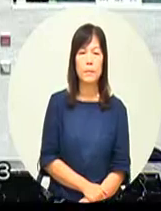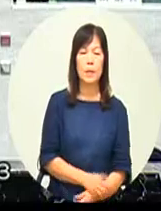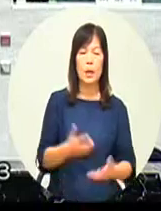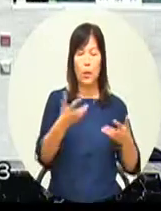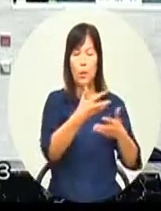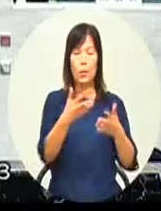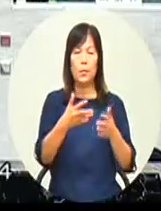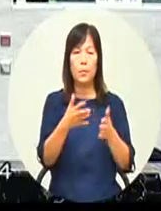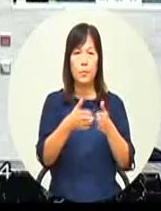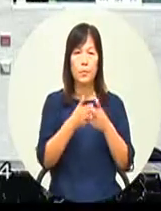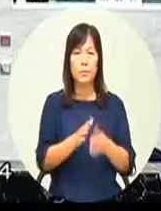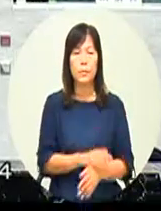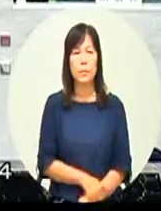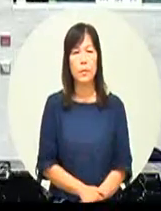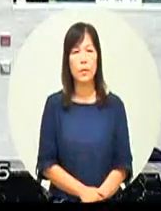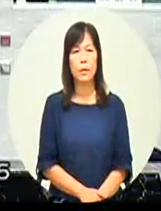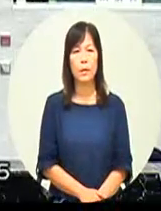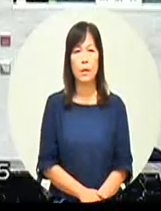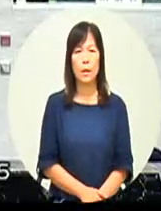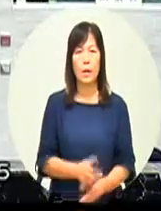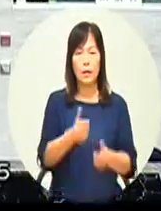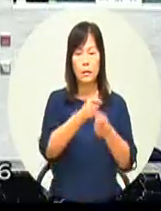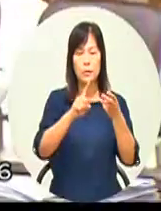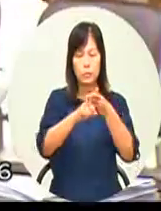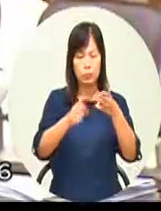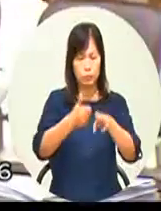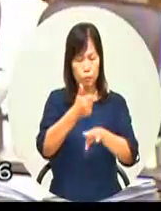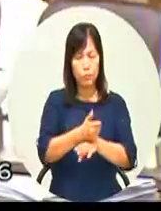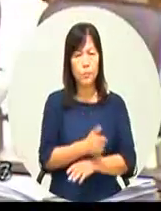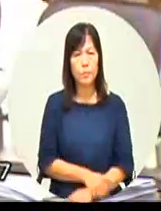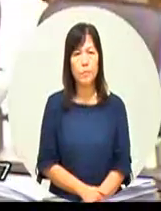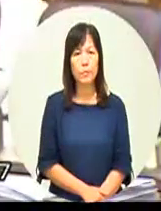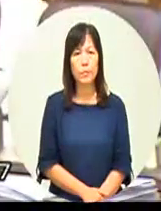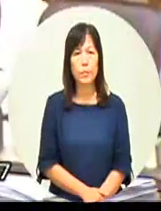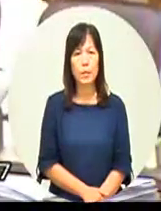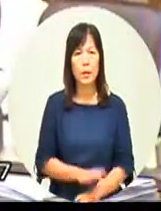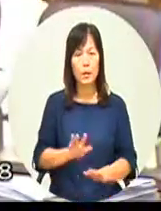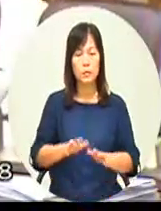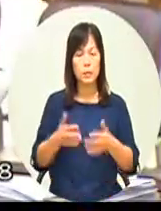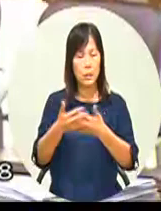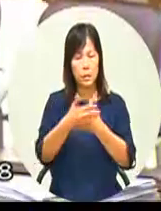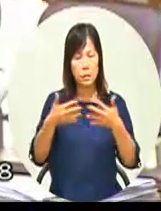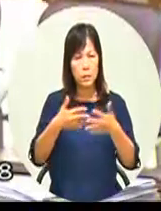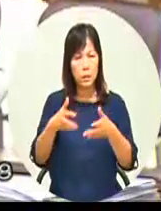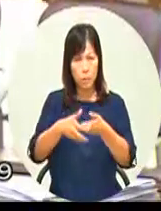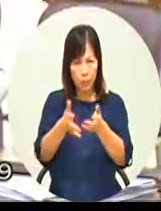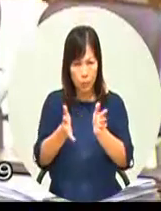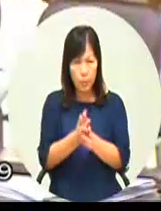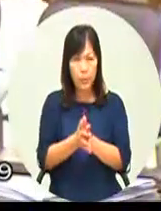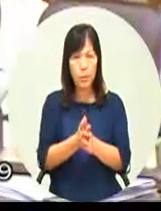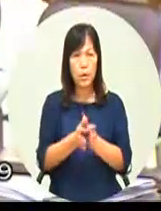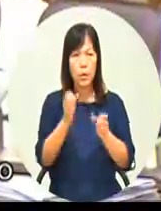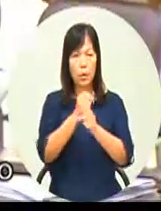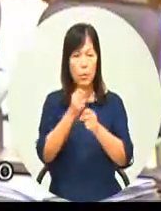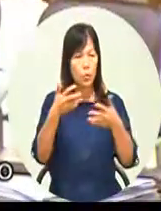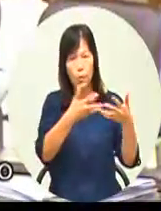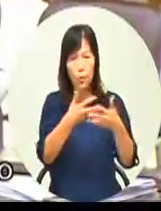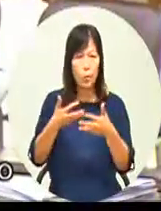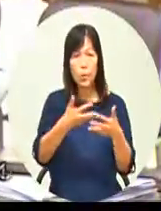哈。 好，谢谢，谢谢主席。今天是交通部门业务质询。